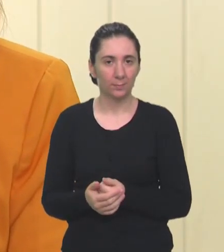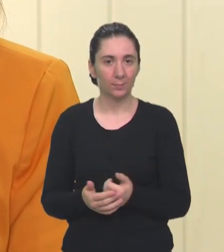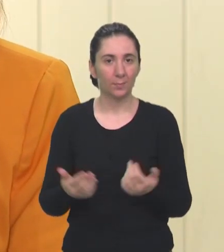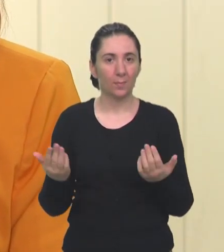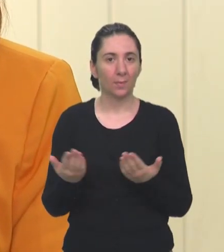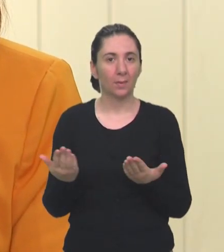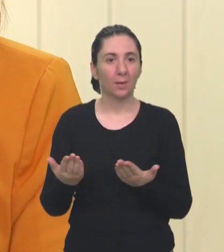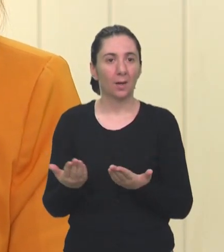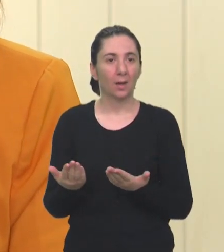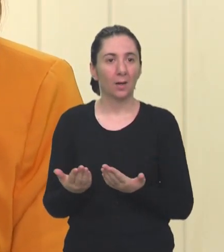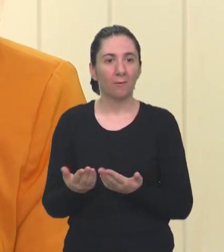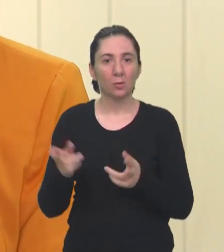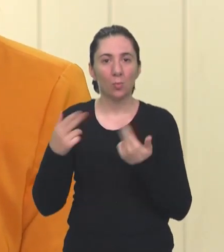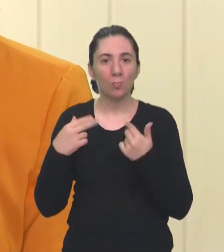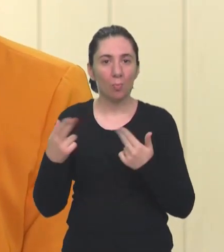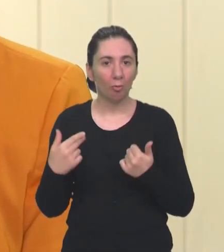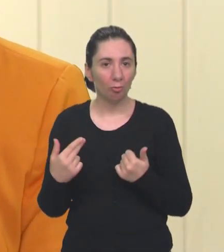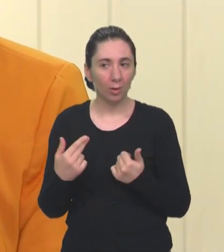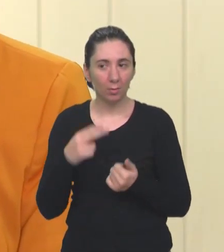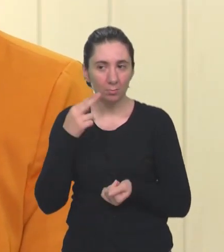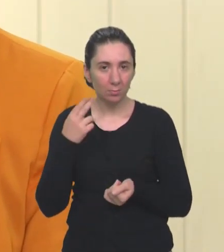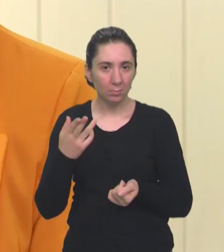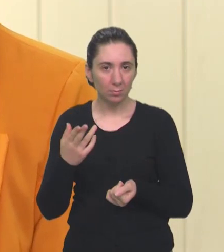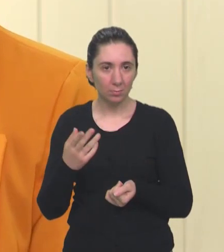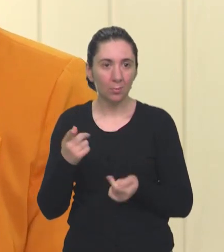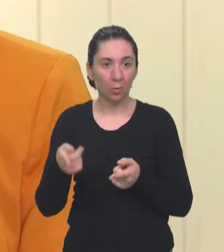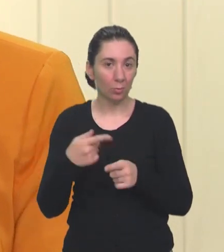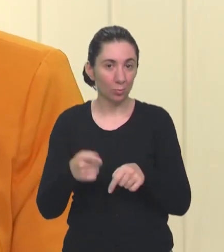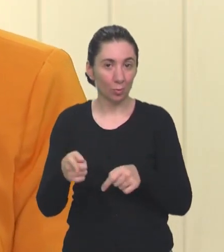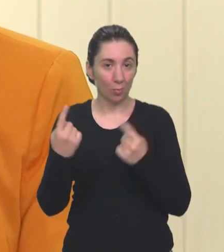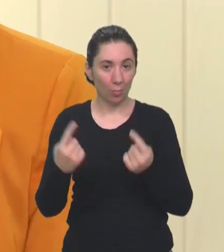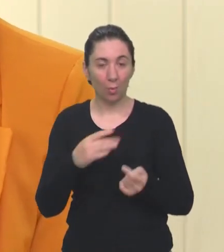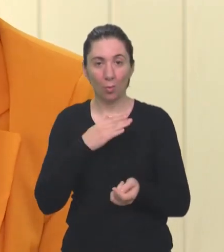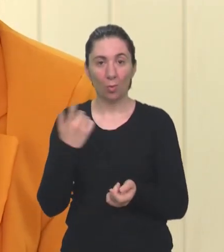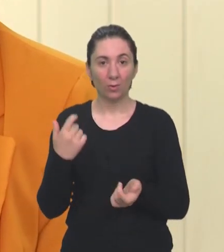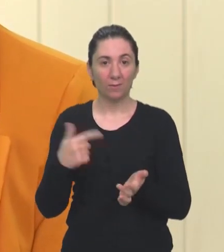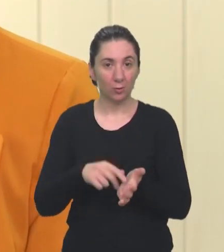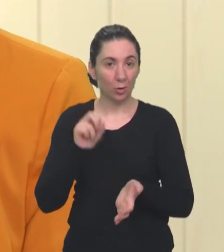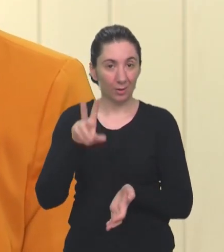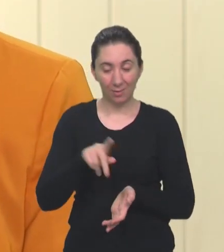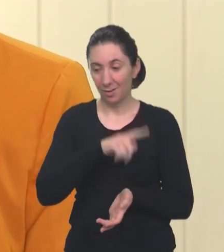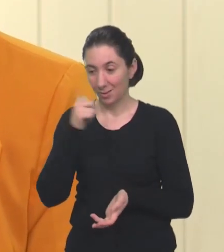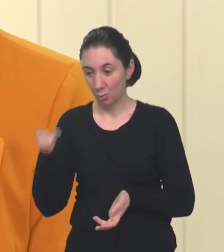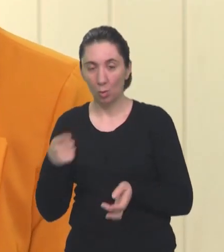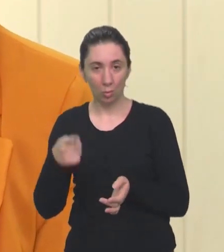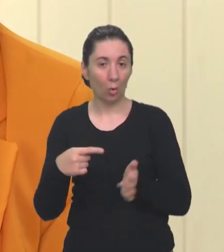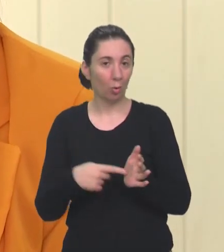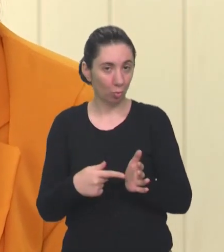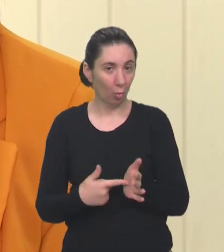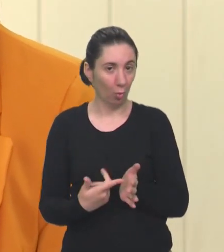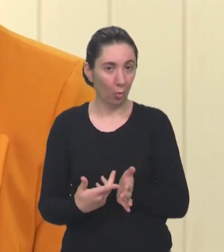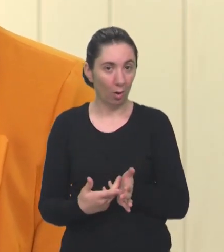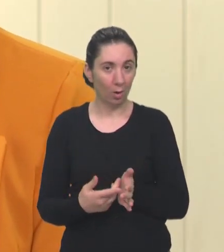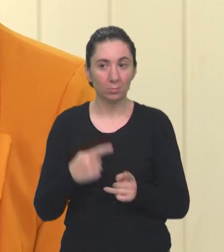su povratne reakcije? Pa evo, baš samim tim što postoji i što provodi se od 2013. godine, dokaz koliko je to u